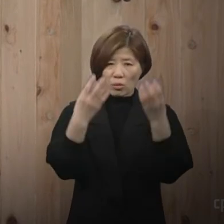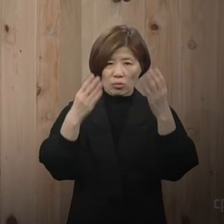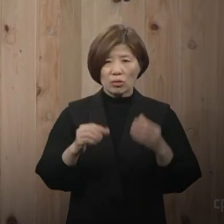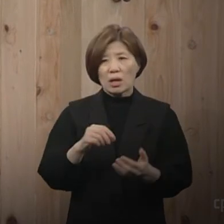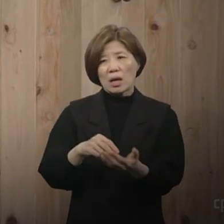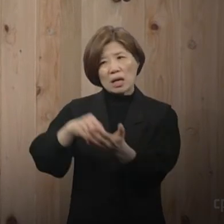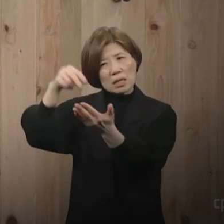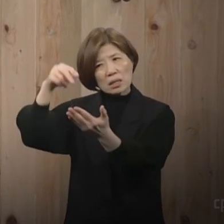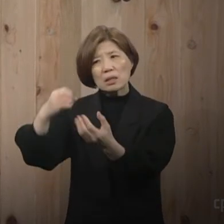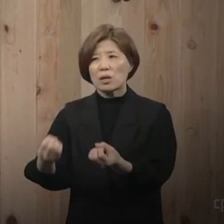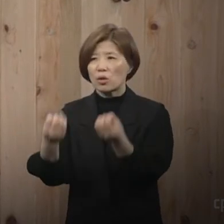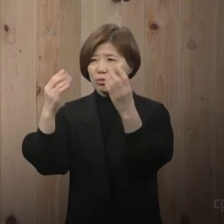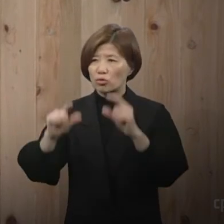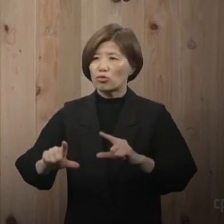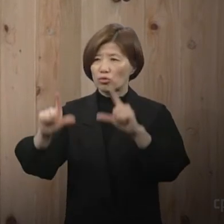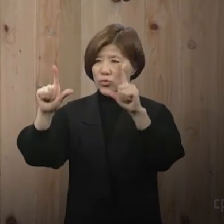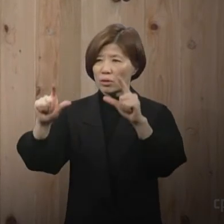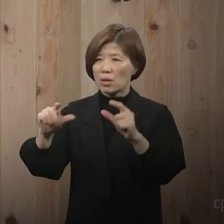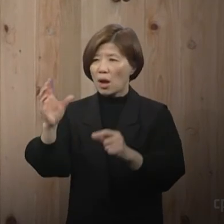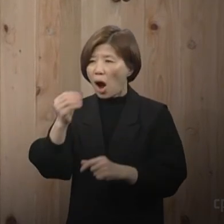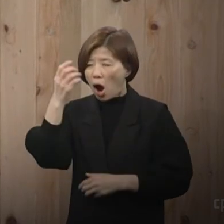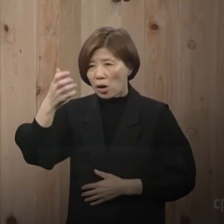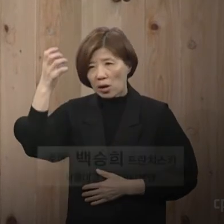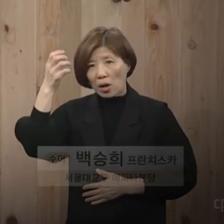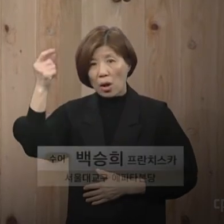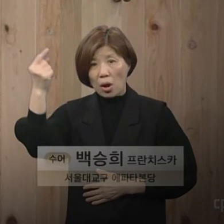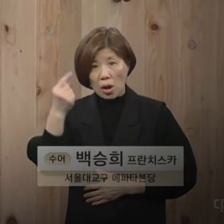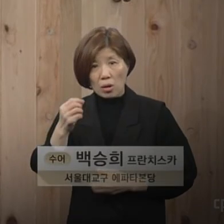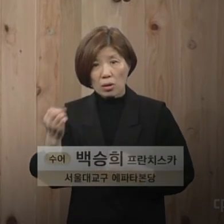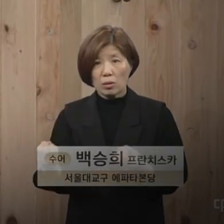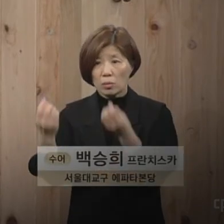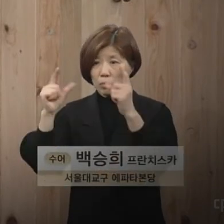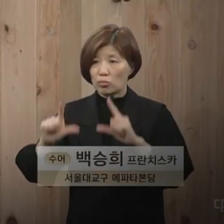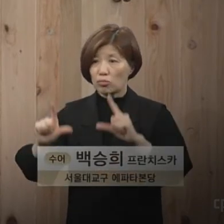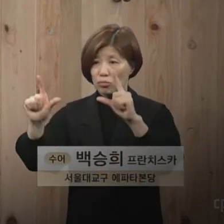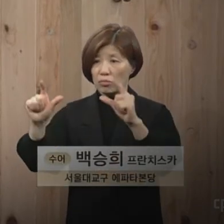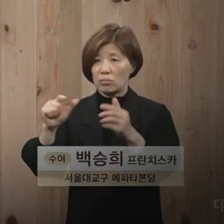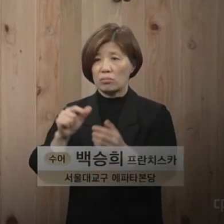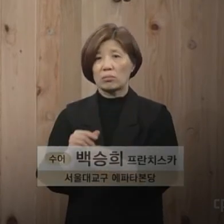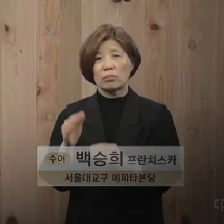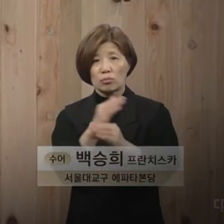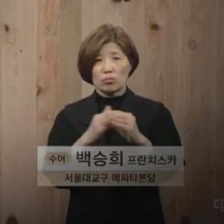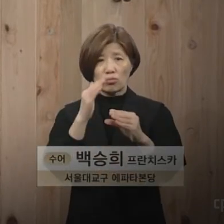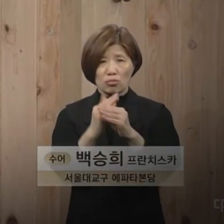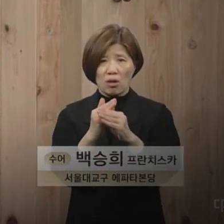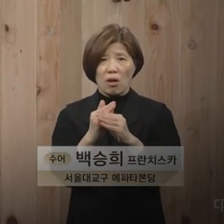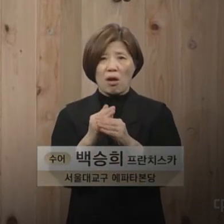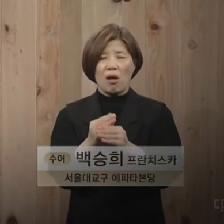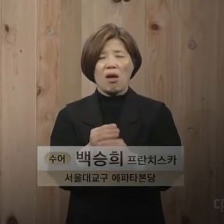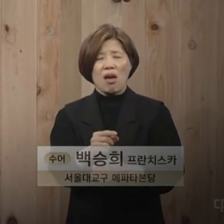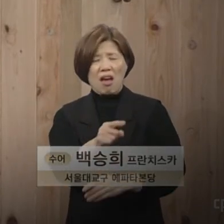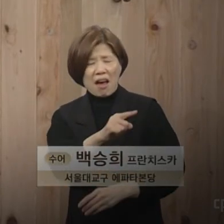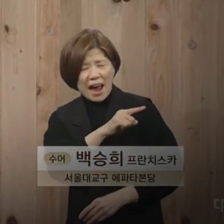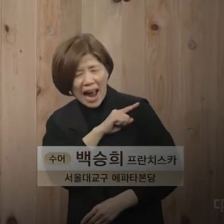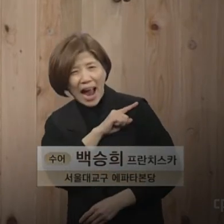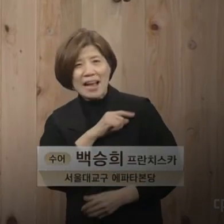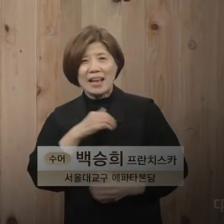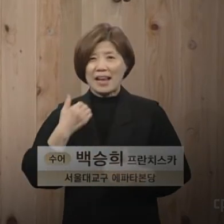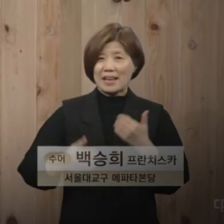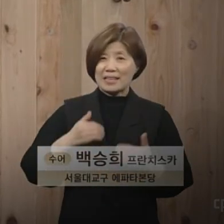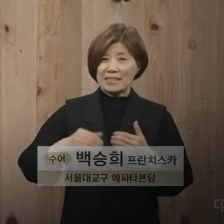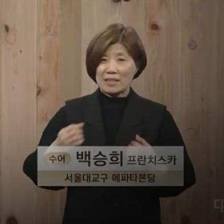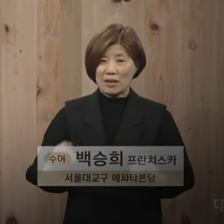축일, 성령 강림대 축일, 뭐 별의별 축일들이 다 있는데. 그렇지만 오늘 이 성탄